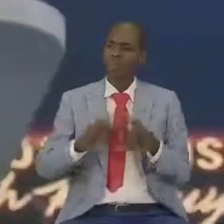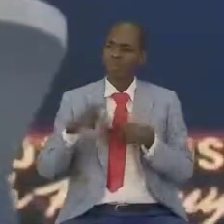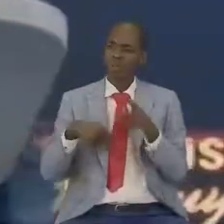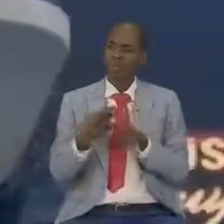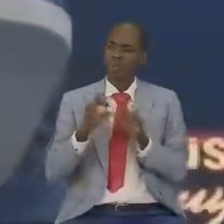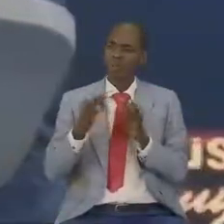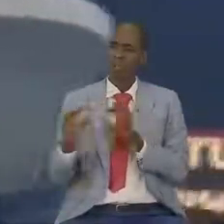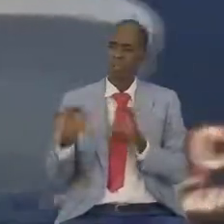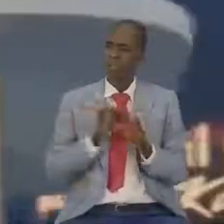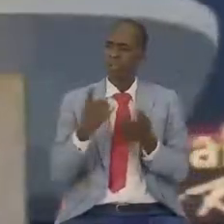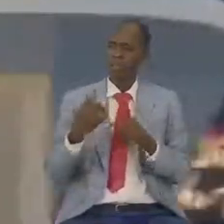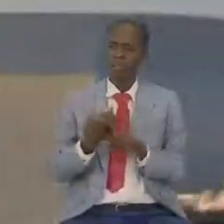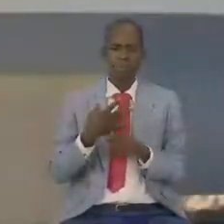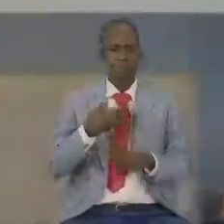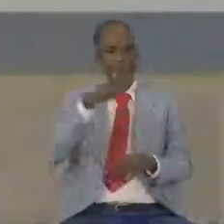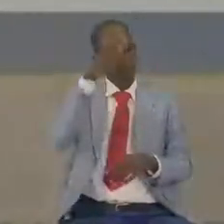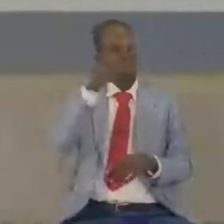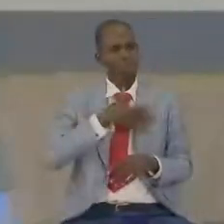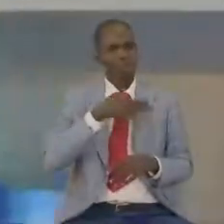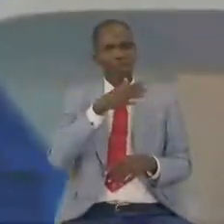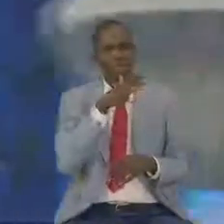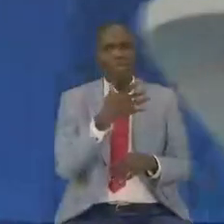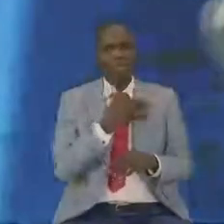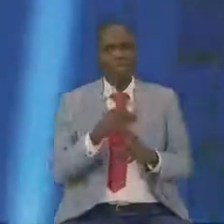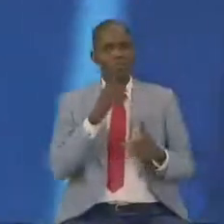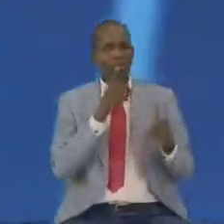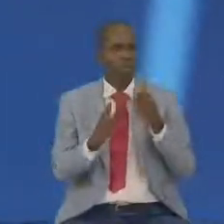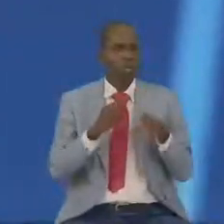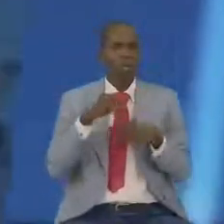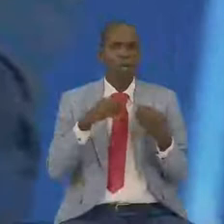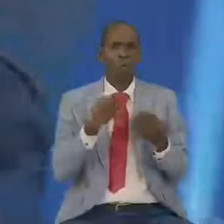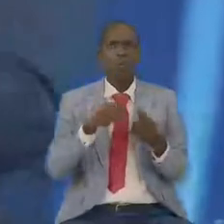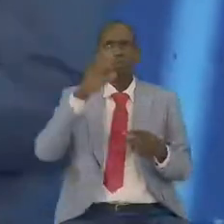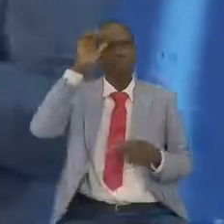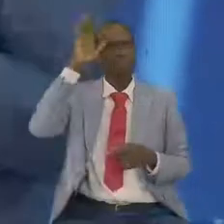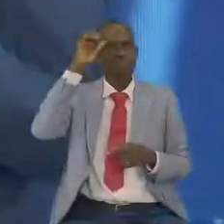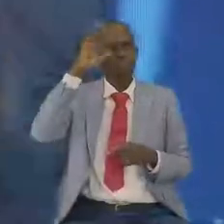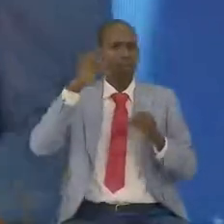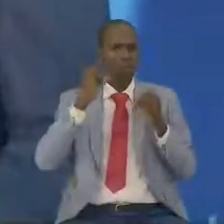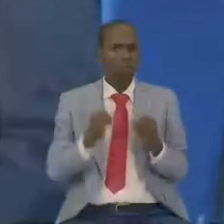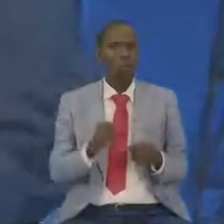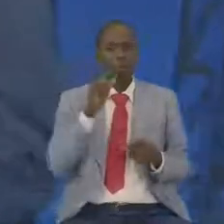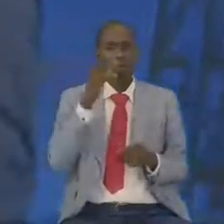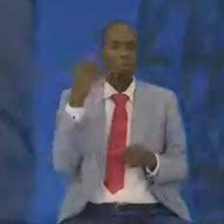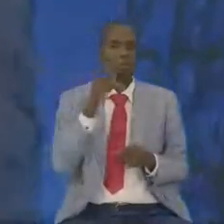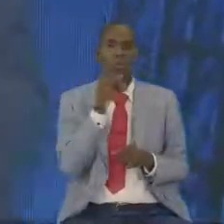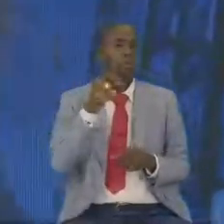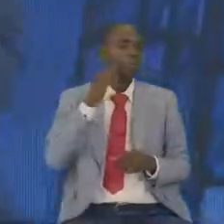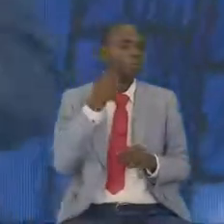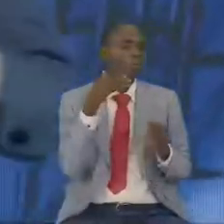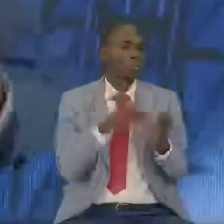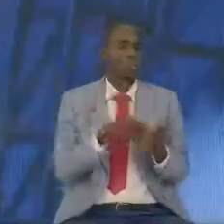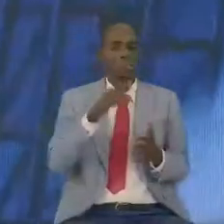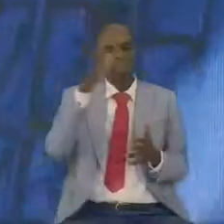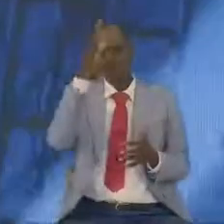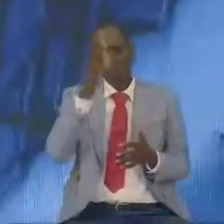d'où je viens? Mon père, ma mère. Et il parle des esprits territoriaux. Non, non, non. Elle n'était pas amère contre ces